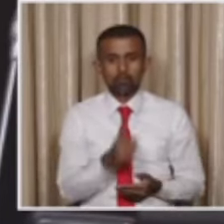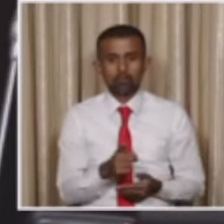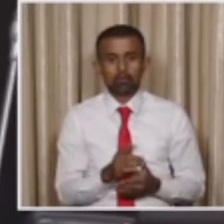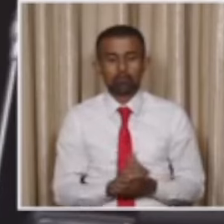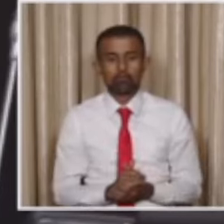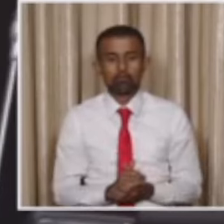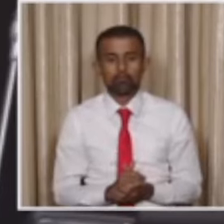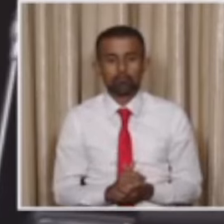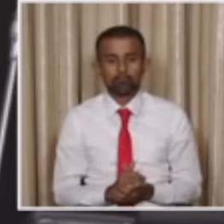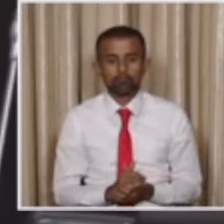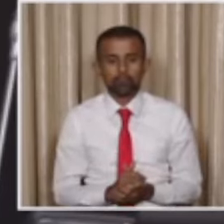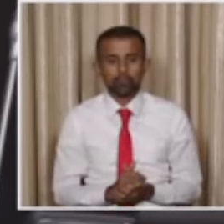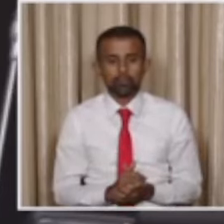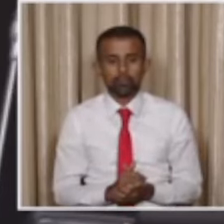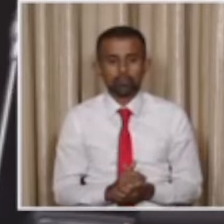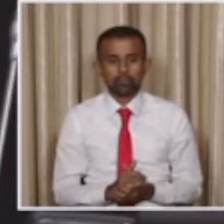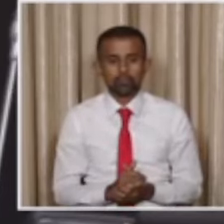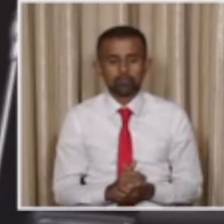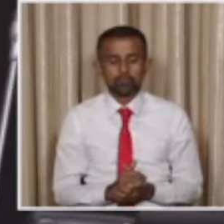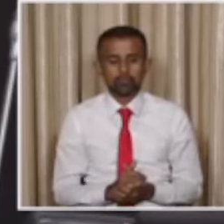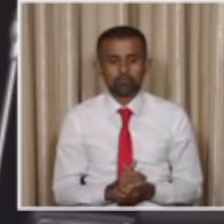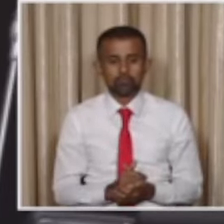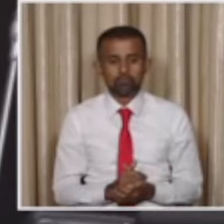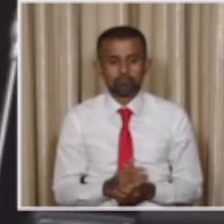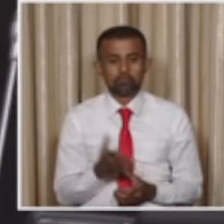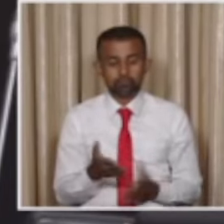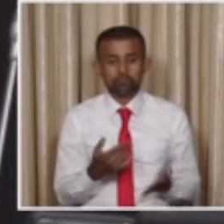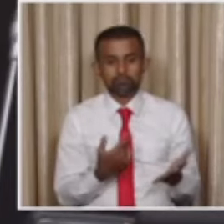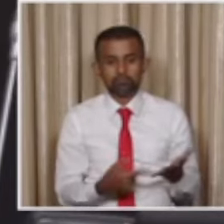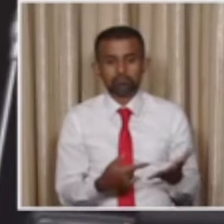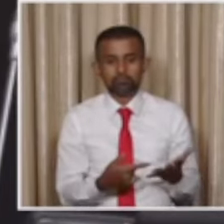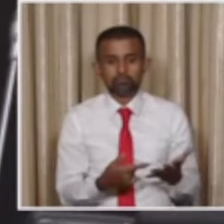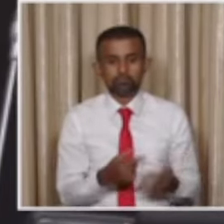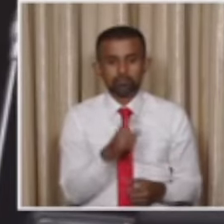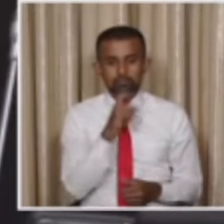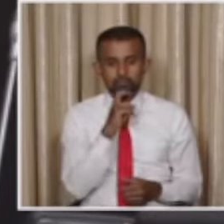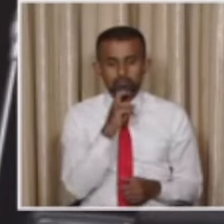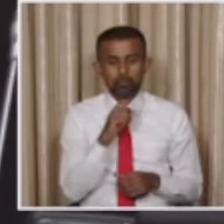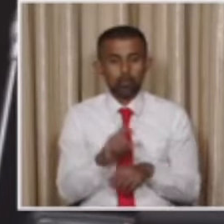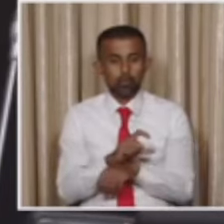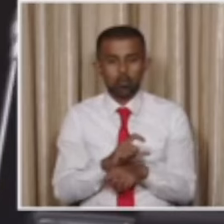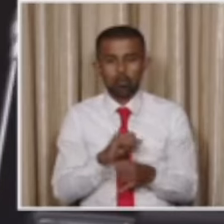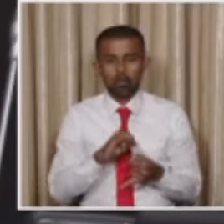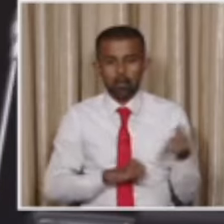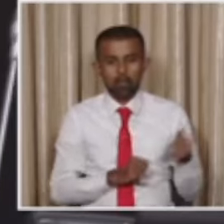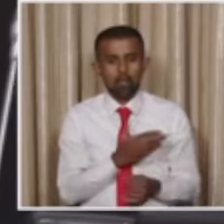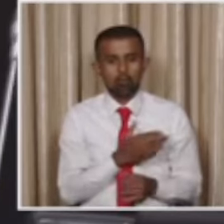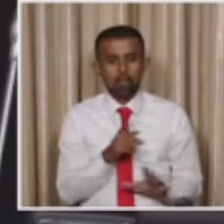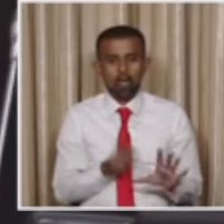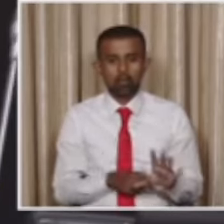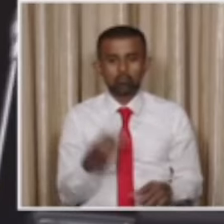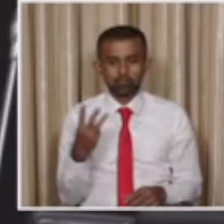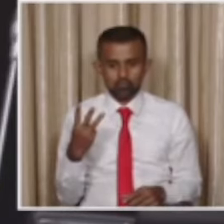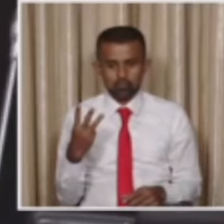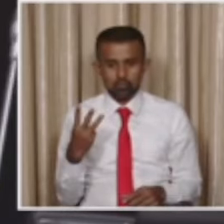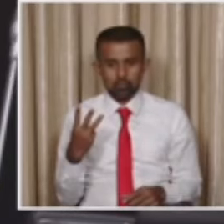ජනතාවට මේ වෙන සිද්ධ වෙන දේවල් පිළිබඳව. අධිකරණ සේවා කොමිසමේ ලේකම් කෙනෙක් ඉන්නේ අවුරුදු 3යි.